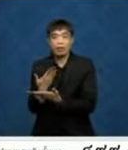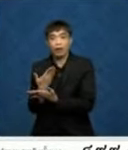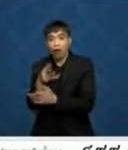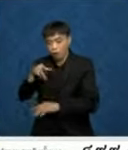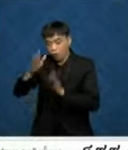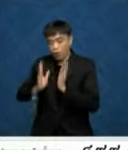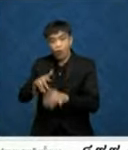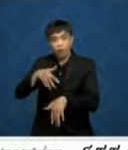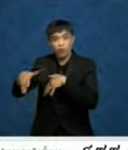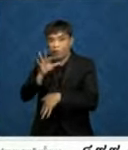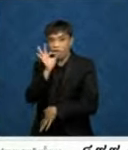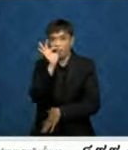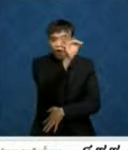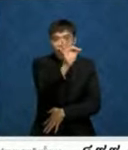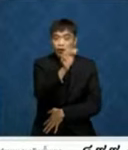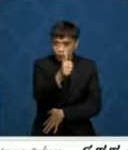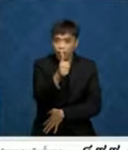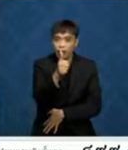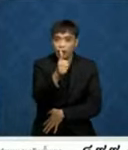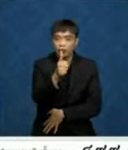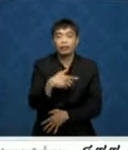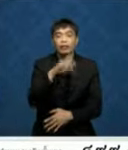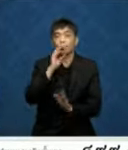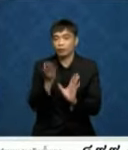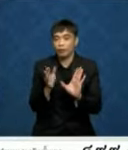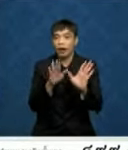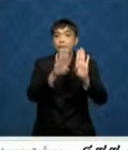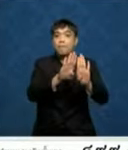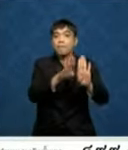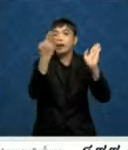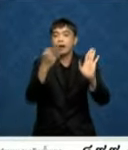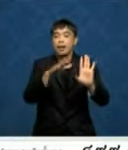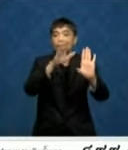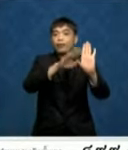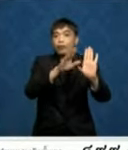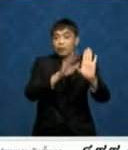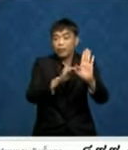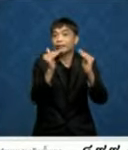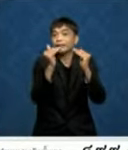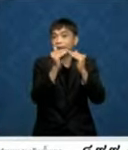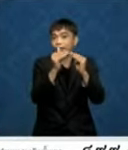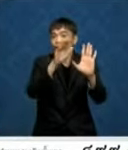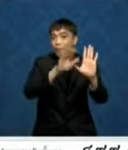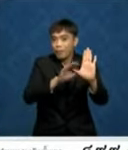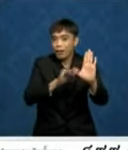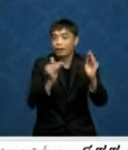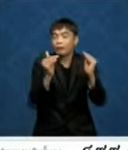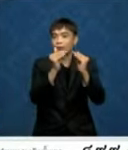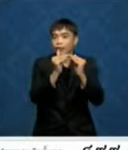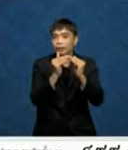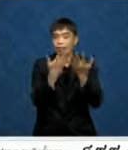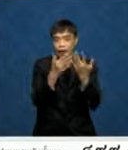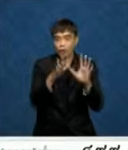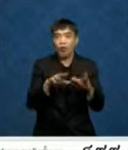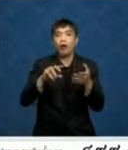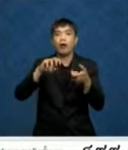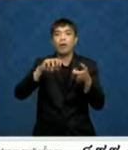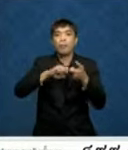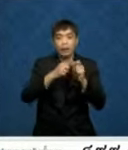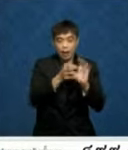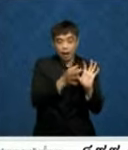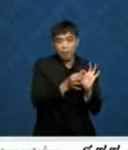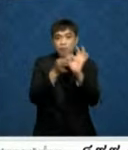ของการเปิดให้ประชาชนลงทะเบียนรับสิทธิ์แล้วถือว่าเป็นการก่อหนี้ผูกพันเนี่ยมันไม่เคยมีมาก่อนท่านประธานถ้าหากก